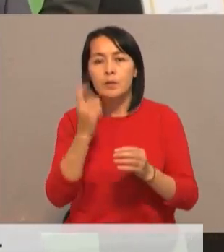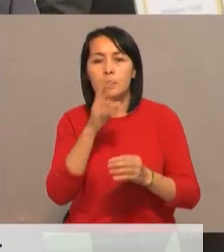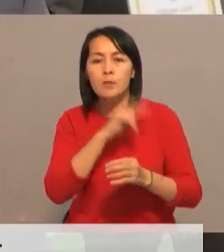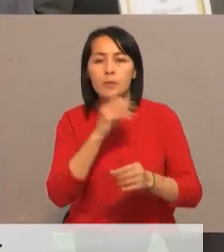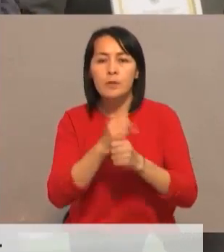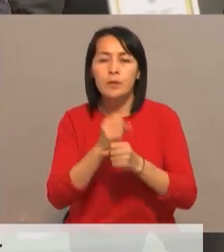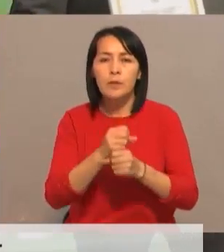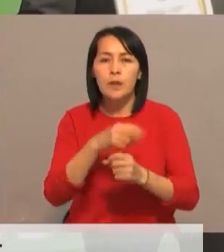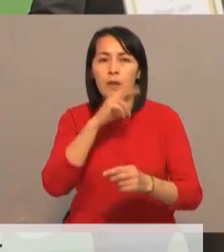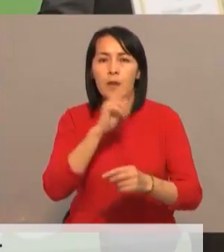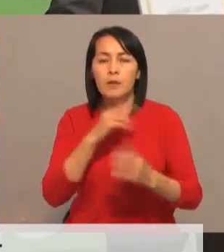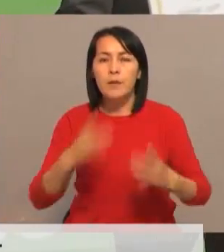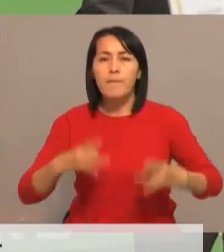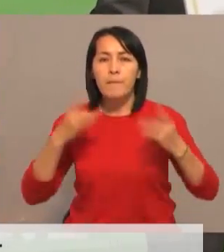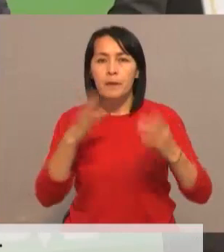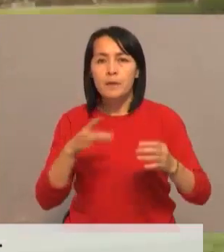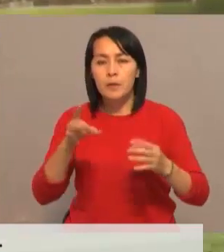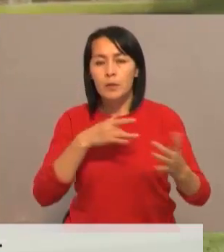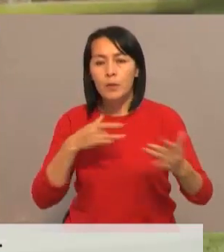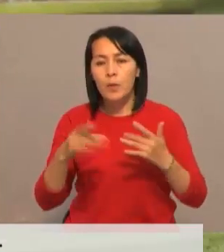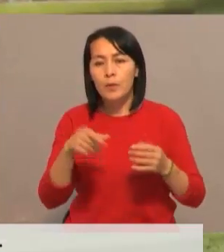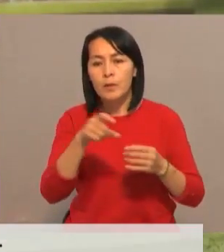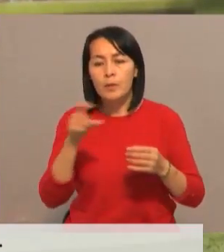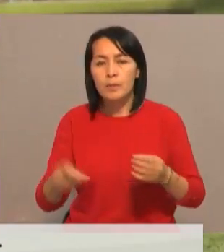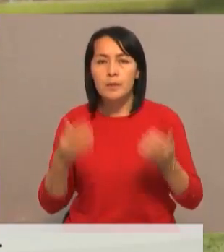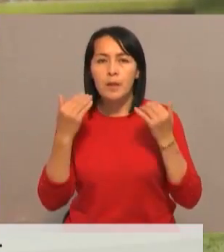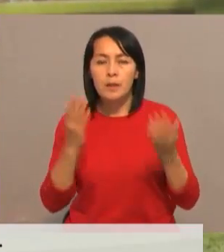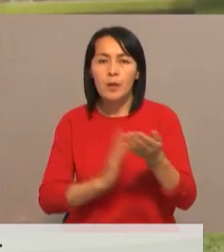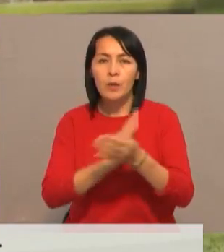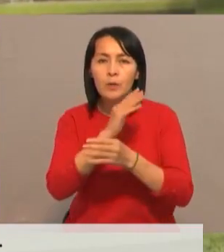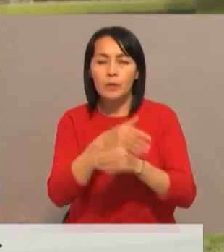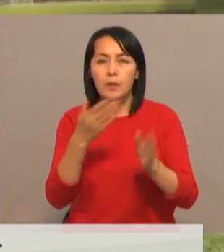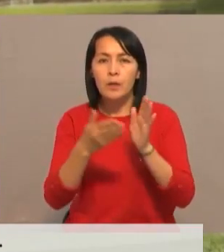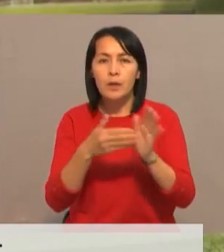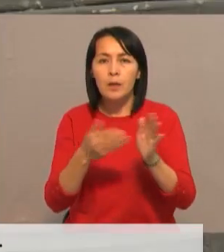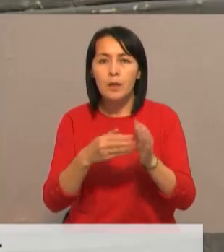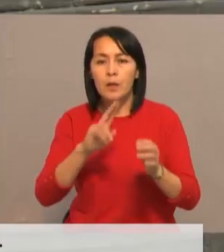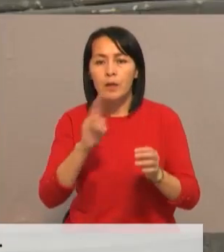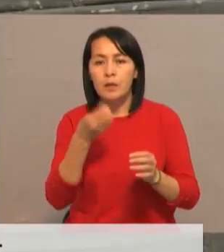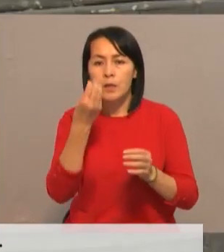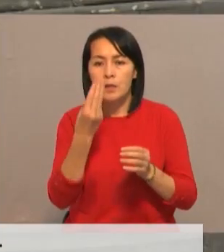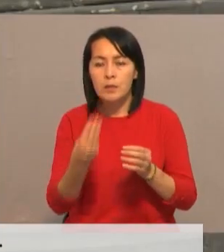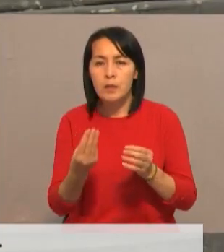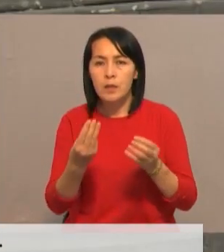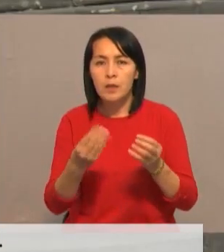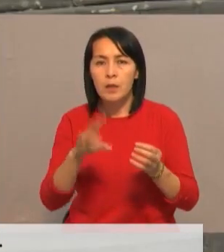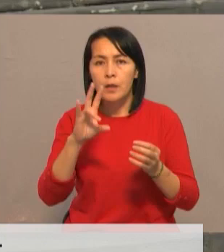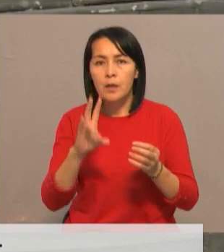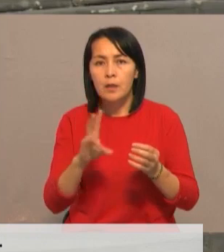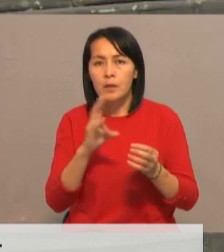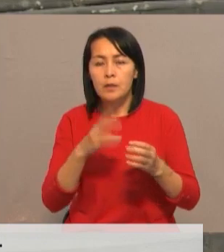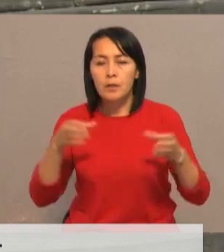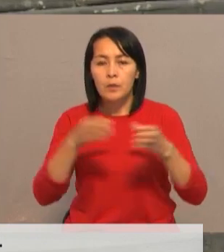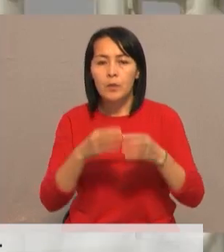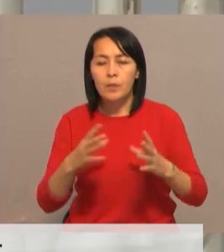еңбеккерлерінің кәсіптік мерекесі аудан өнерпаздарының және арнайы қонақ ретінде шақырылған Хадиша Шалабаева Наркескен